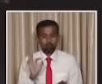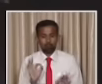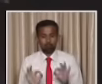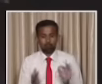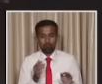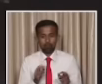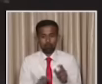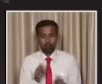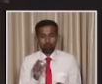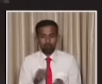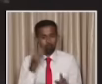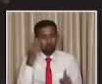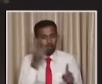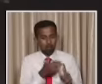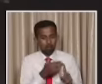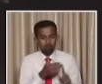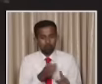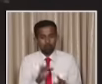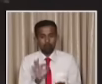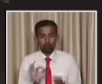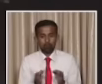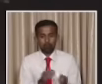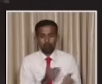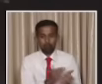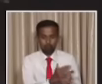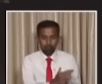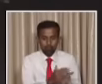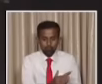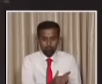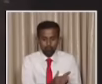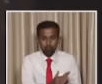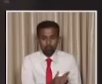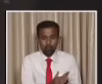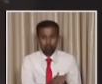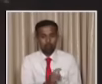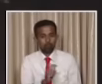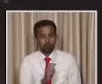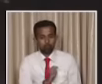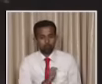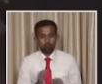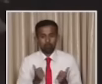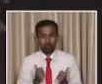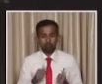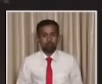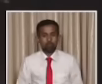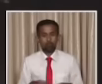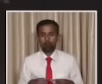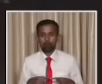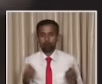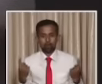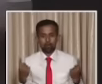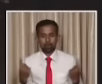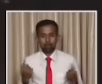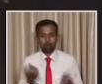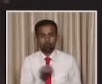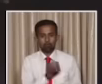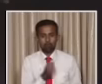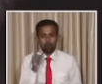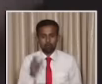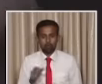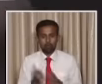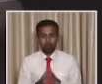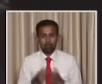ඉන්න ජනතාවගේ අරමුණ වෙන්නේ වත්තටම සේවය කරලි වෙලා වතුවේ ඒ වත්තේ ආදායමෙන් ජීවත් වෙනවා. අද ඒක වෙනස් වෙලා. අද වෛද්‍යවරු හැදෙනවා,